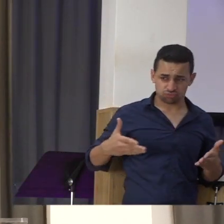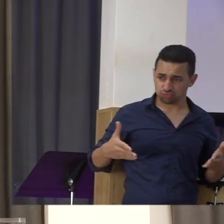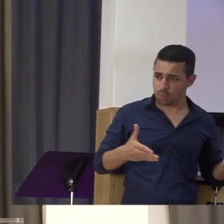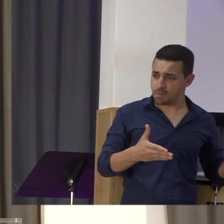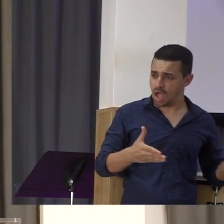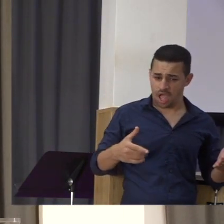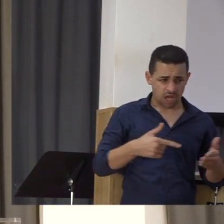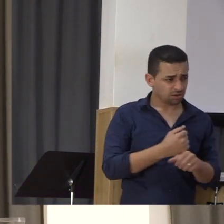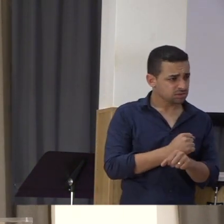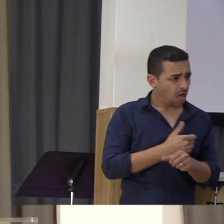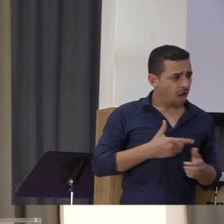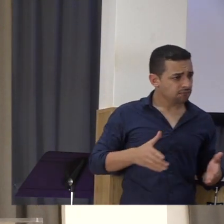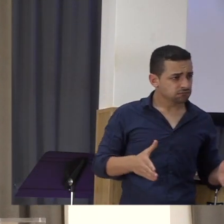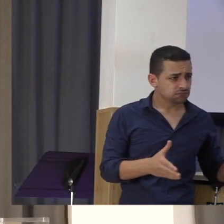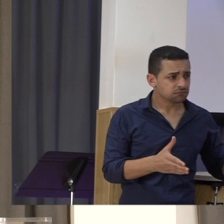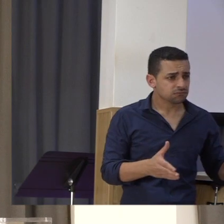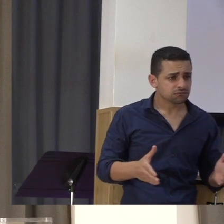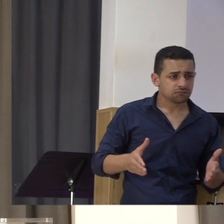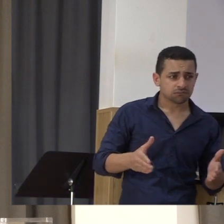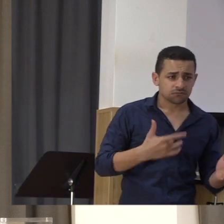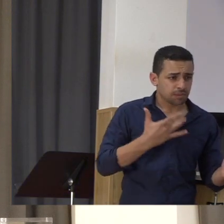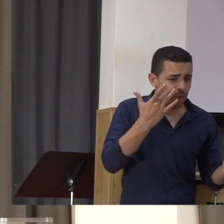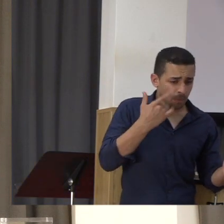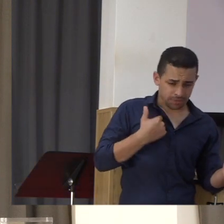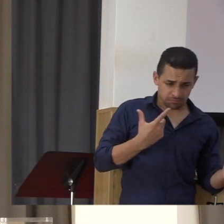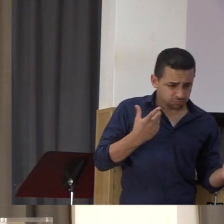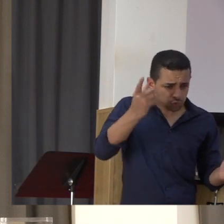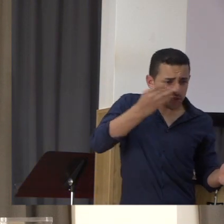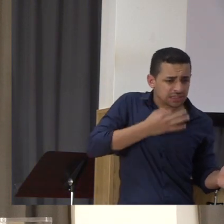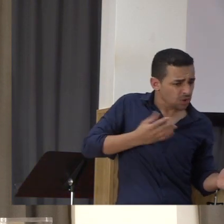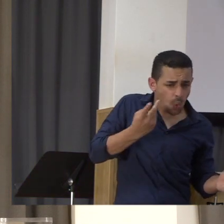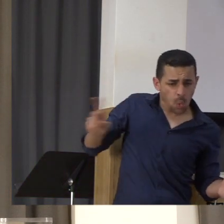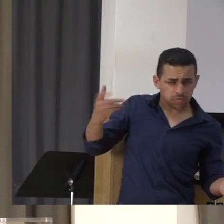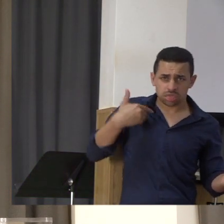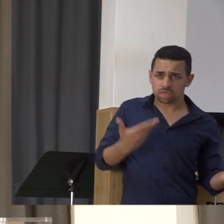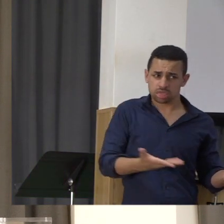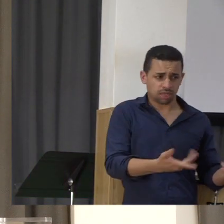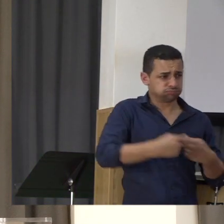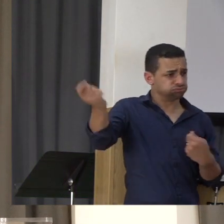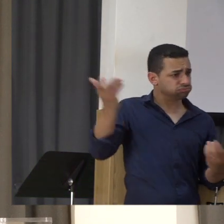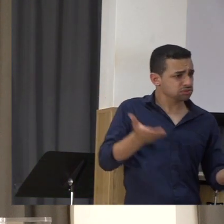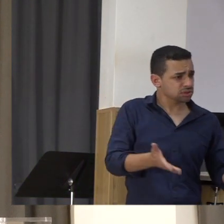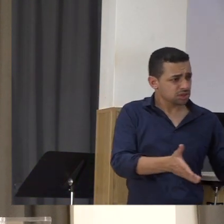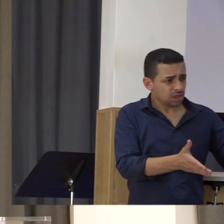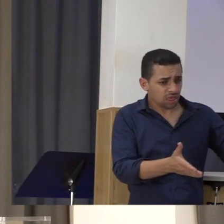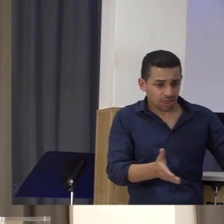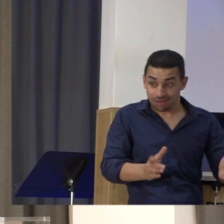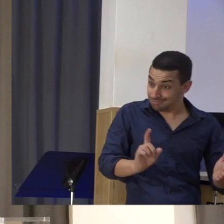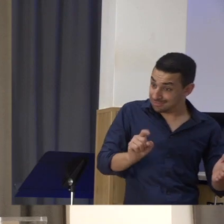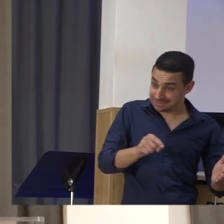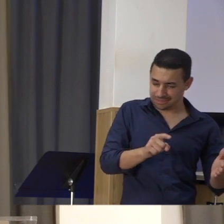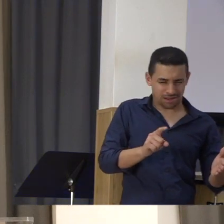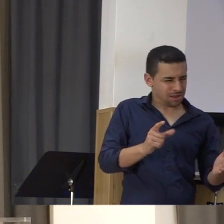de l'esclavage. C'est contradictoire par rapport à la vision, justement. Non, tu vis une